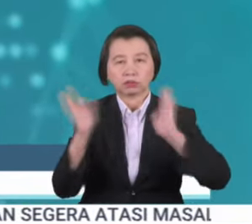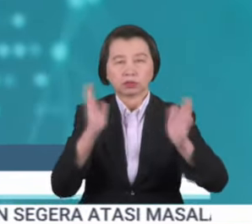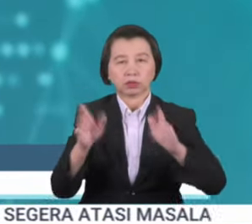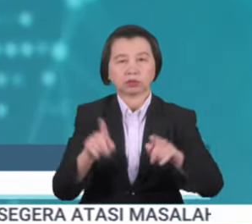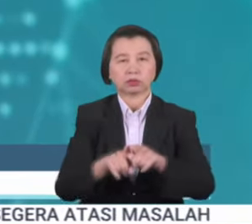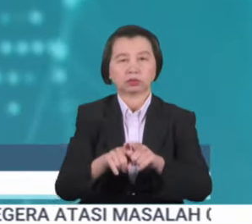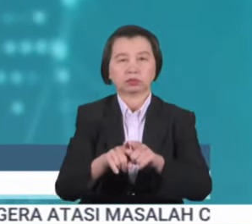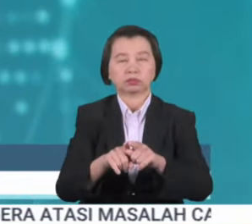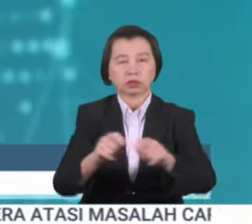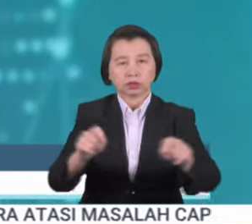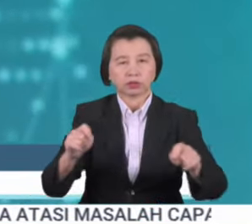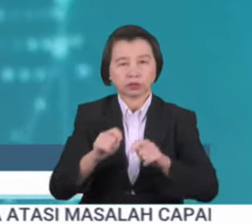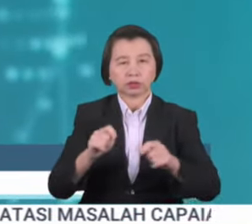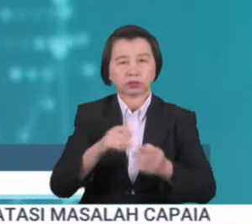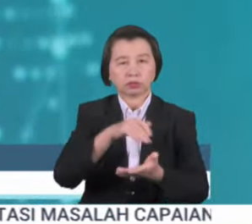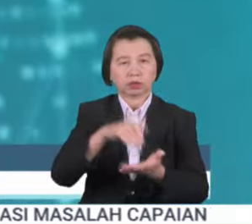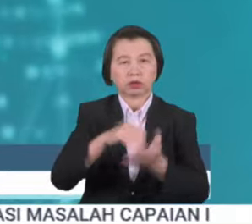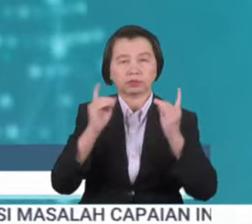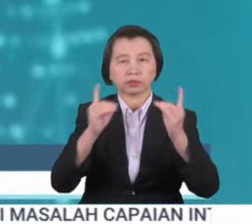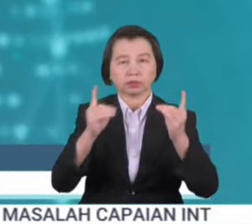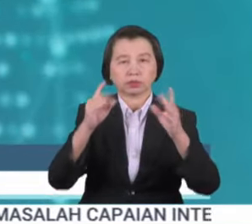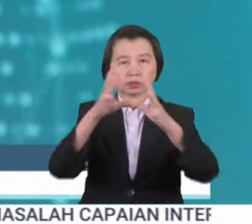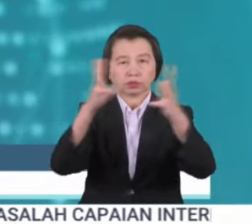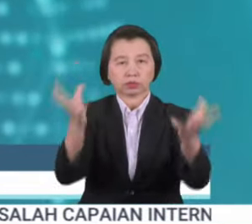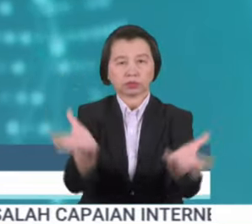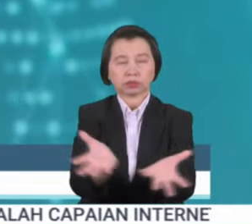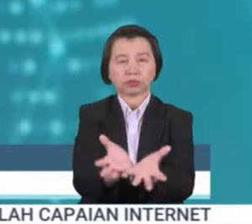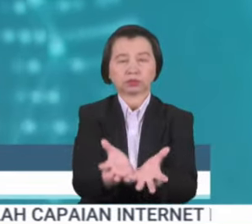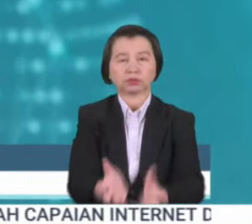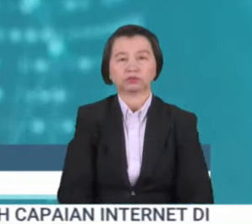sebagai salah satu destinasi hub pendidikan global.